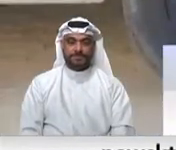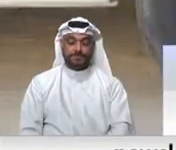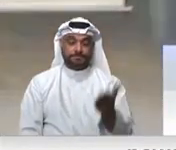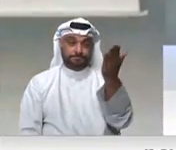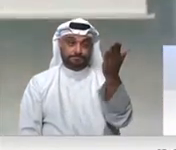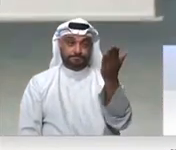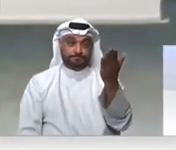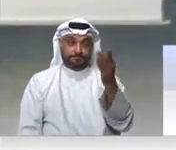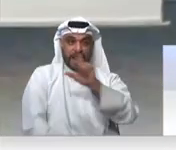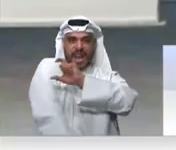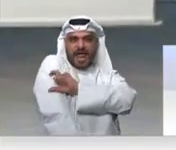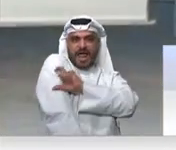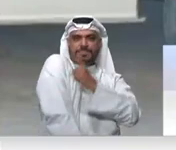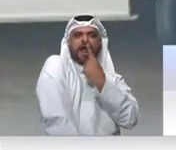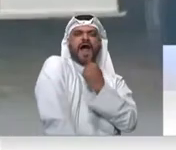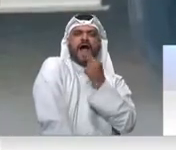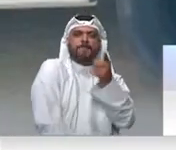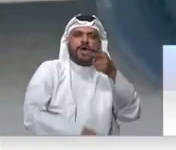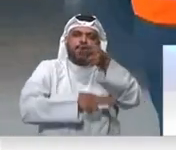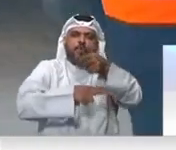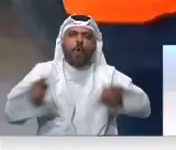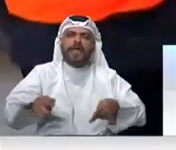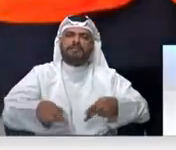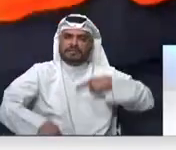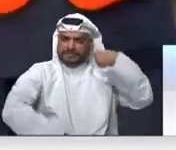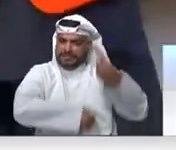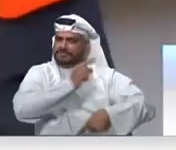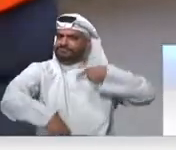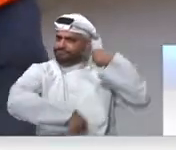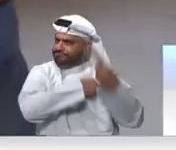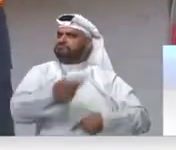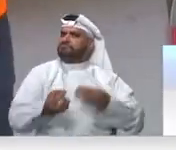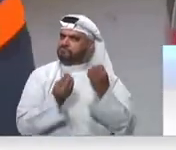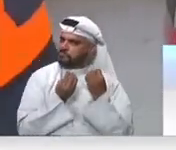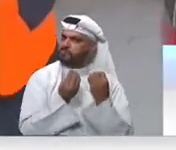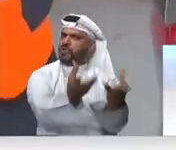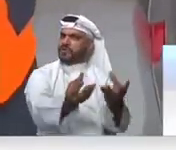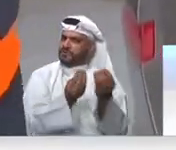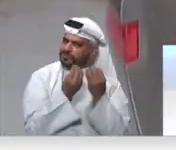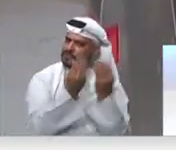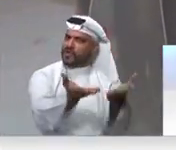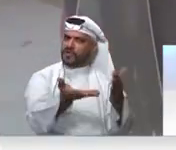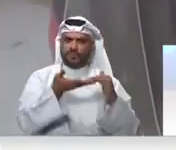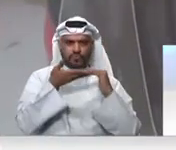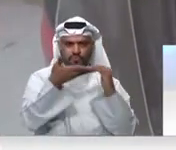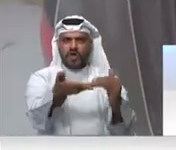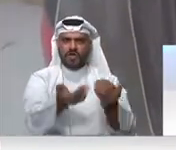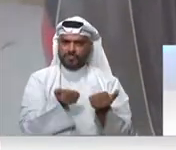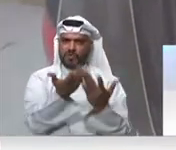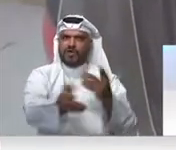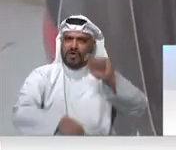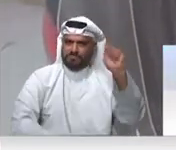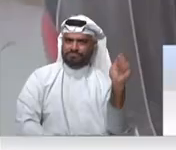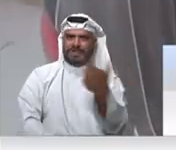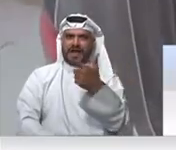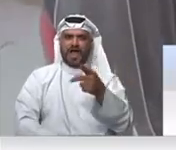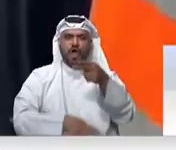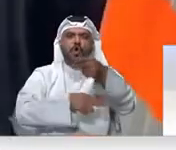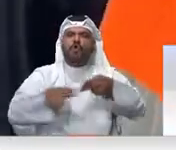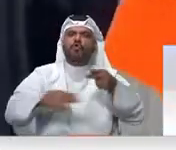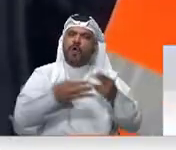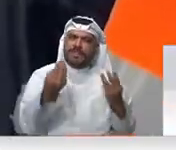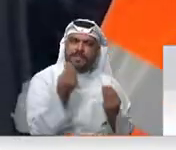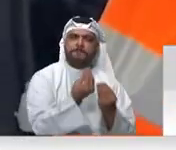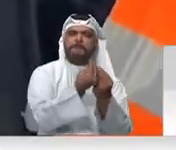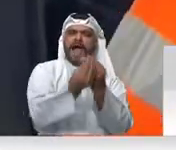ضمن جهودها الإنسانية المستمرة، واصلت جمعية الهلال الأحمر الكويتي تقديم المساعدات العاجلة ضمن حملة الكويت